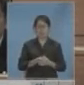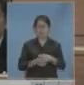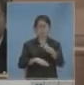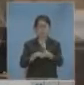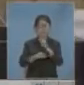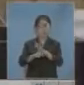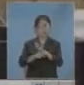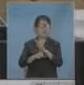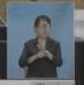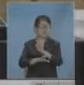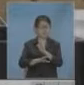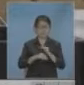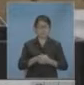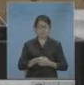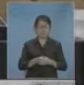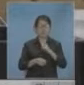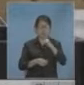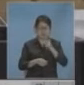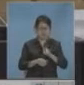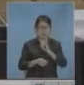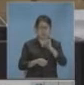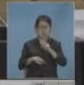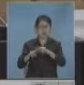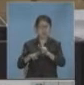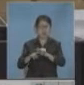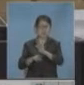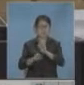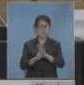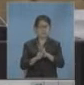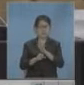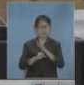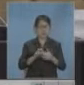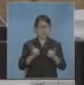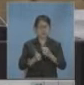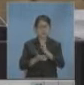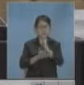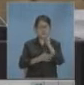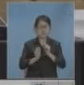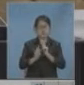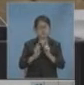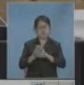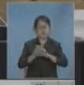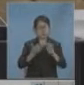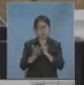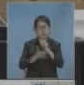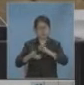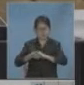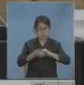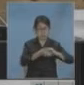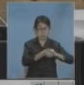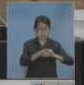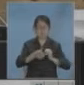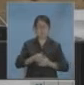ล้วครับคุณหมอฮะท่านวัชระพูดความจริงท่านนั่งลงเถอะครับเอาละจะได้ต่อบรรยากาศดีแบบท่านว่าแล้วครับขอความร่วมมือทุกฝ่ายนะฮ